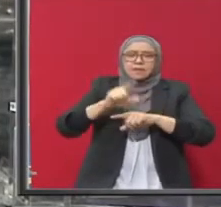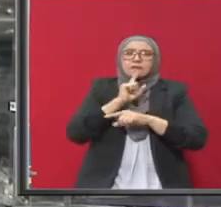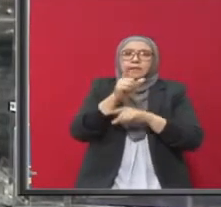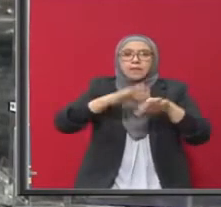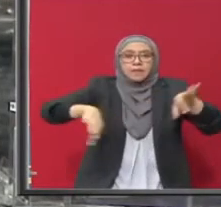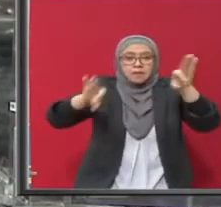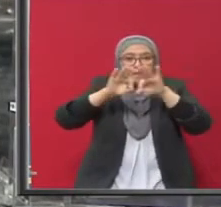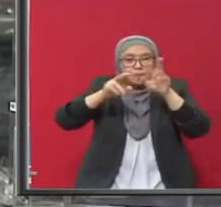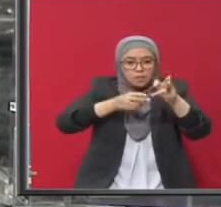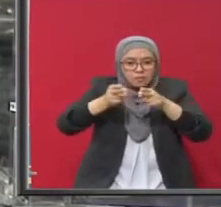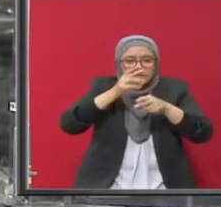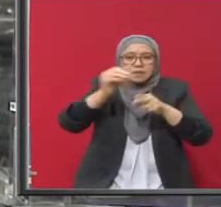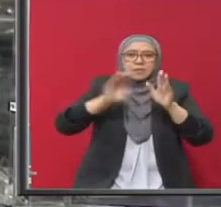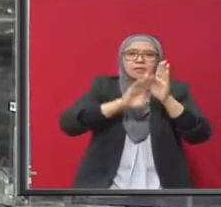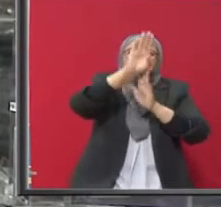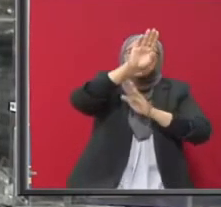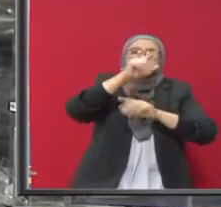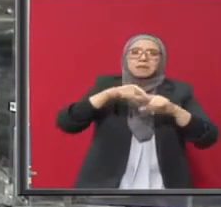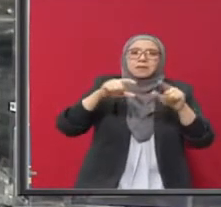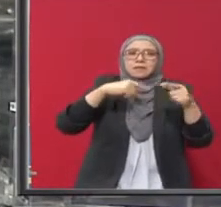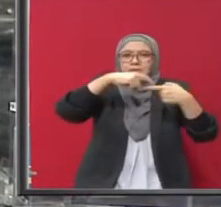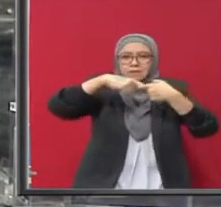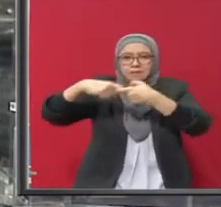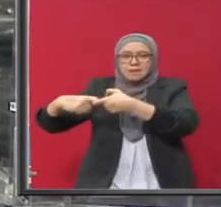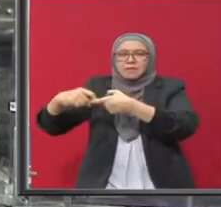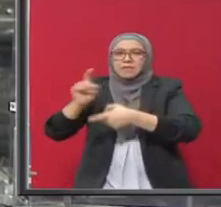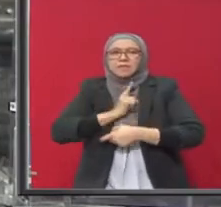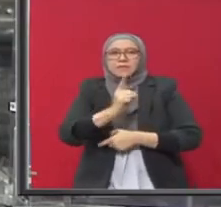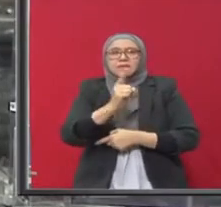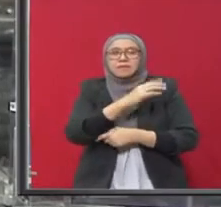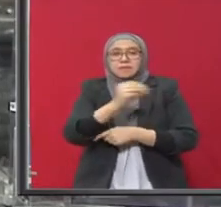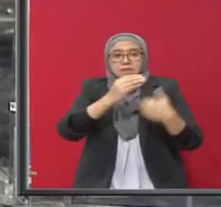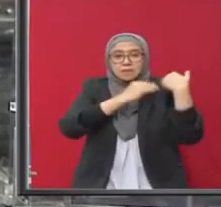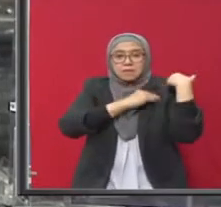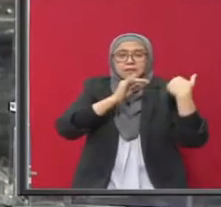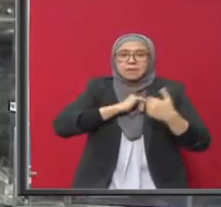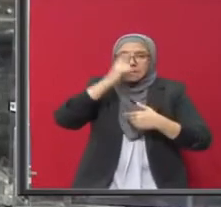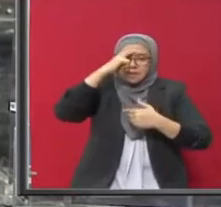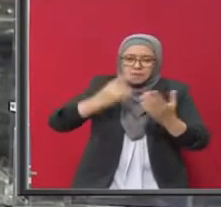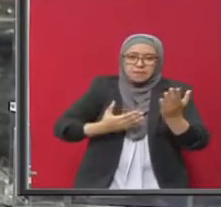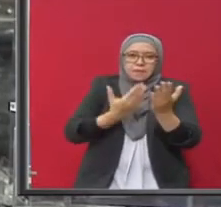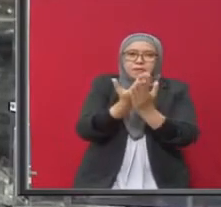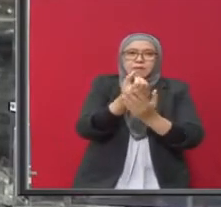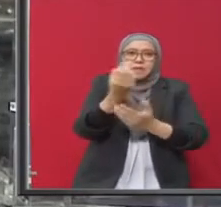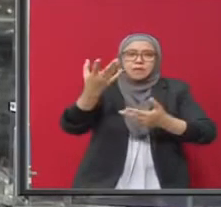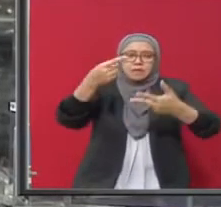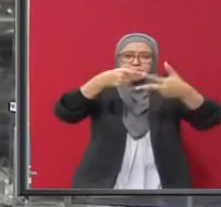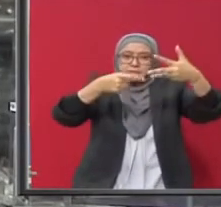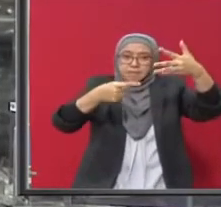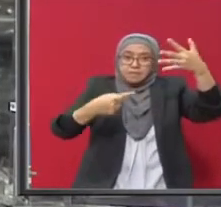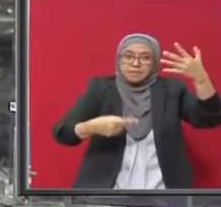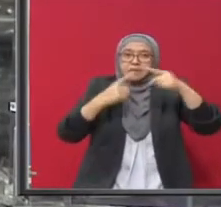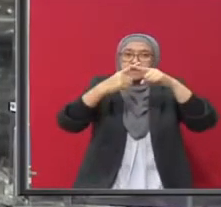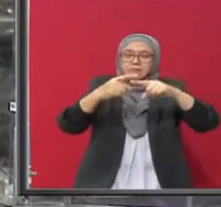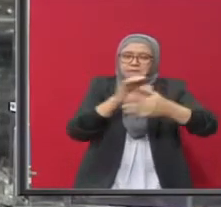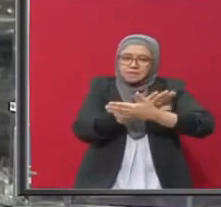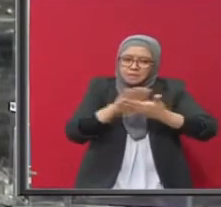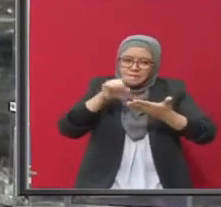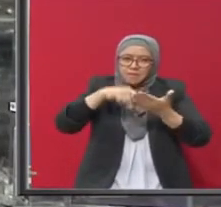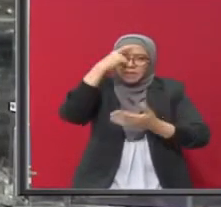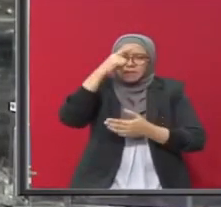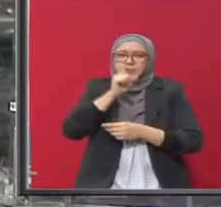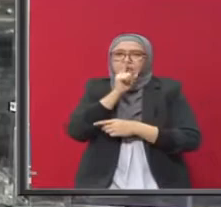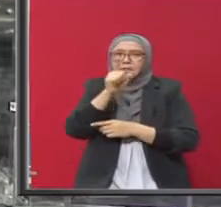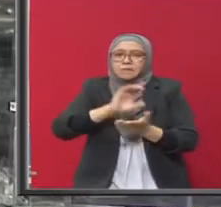Islam. Oleh itu menjadi tanggungjawab saya untuk mencadangkan beberapa perkara di Dewan Yang Mulia ini bagi memastikan peruntukan tersebut